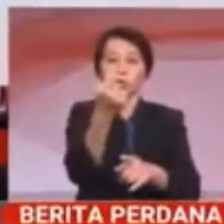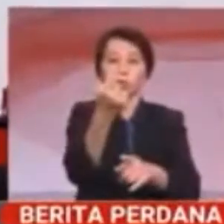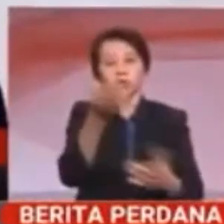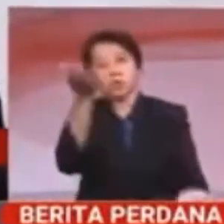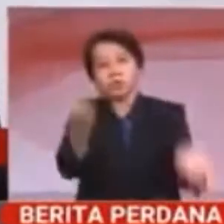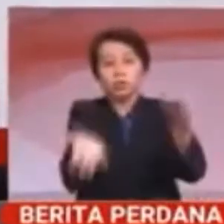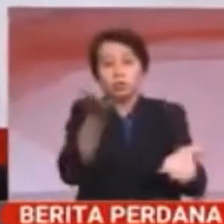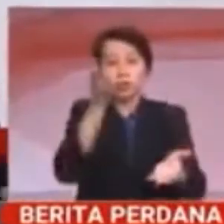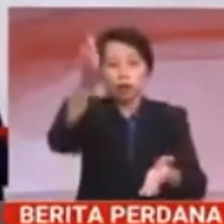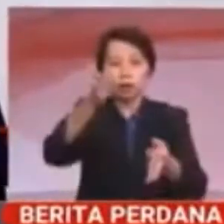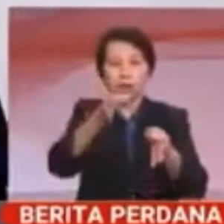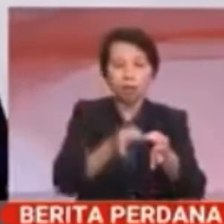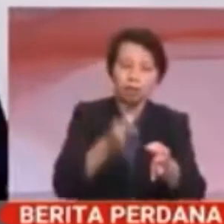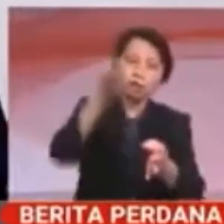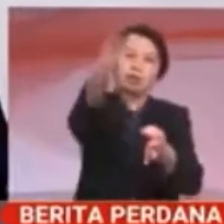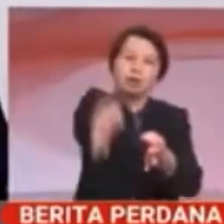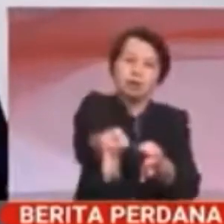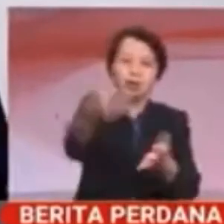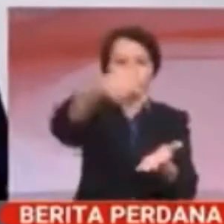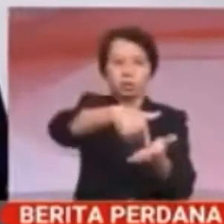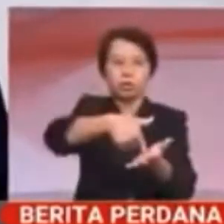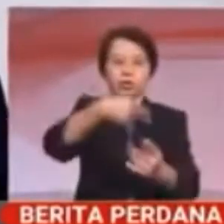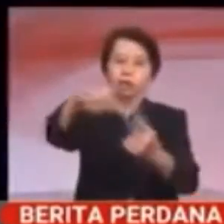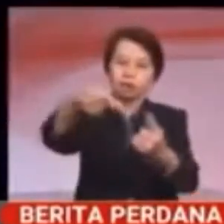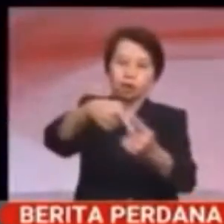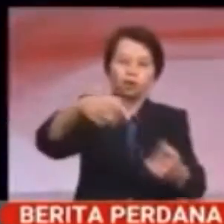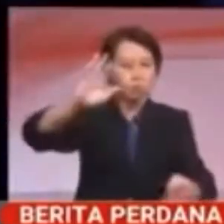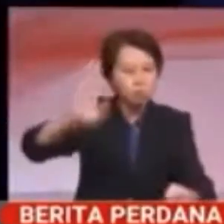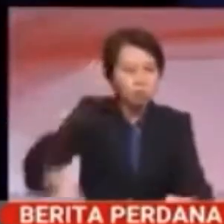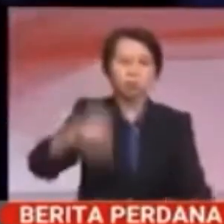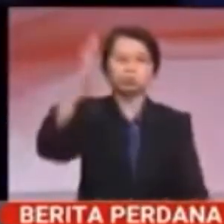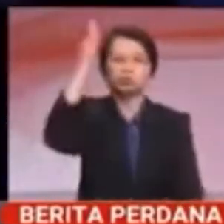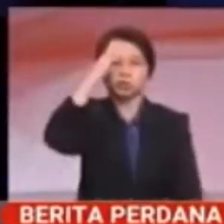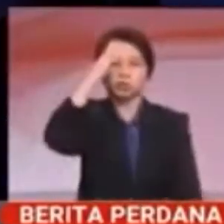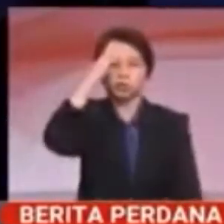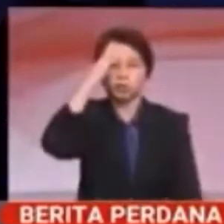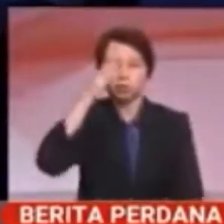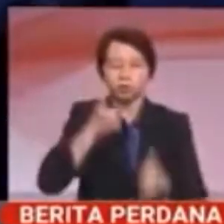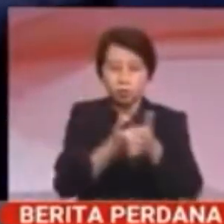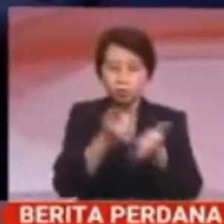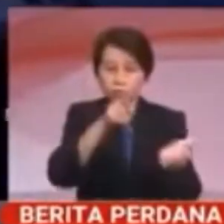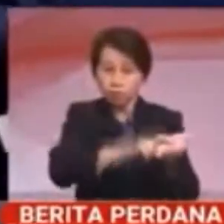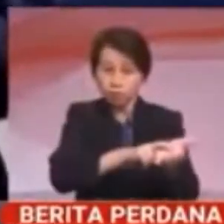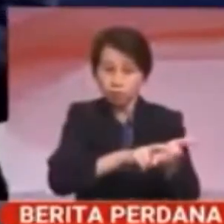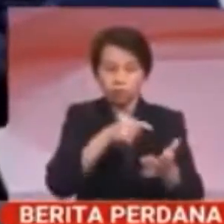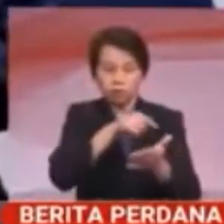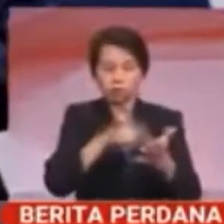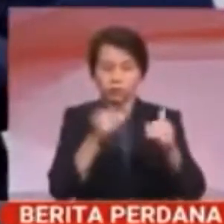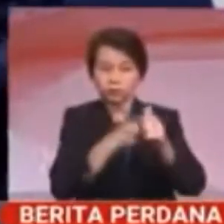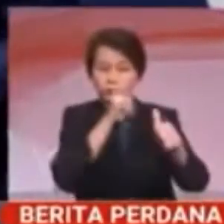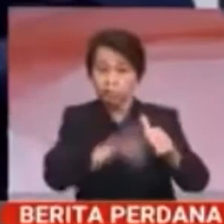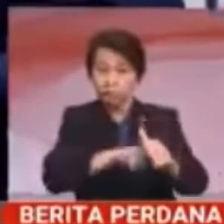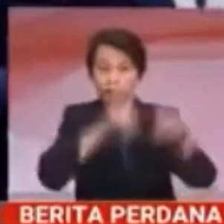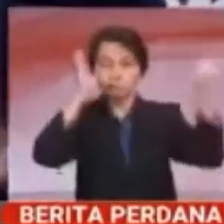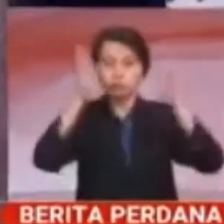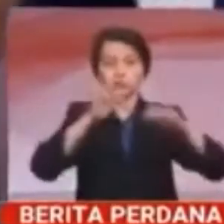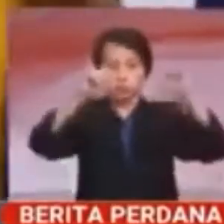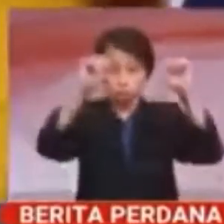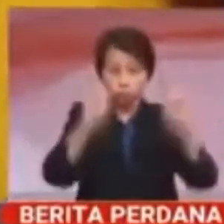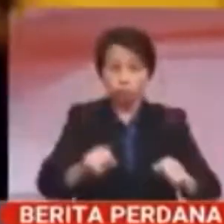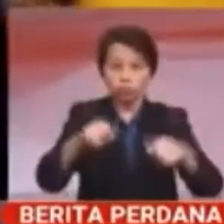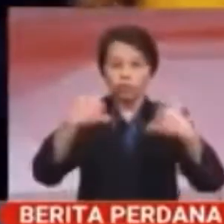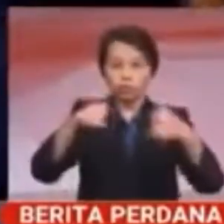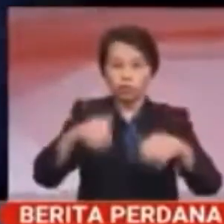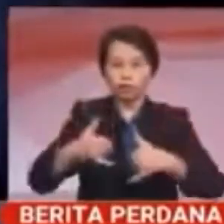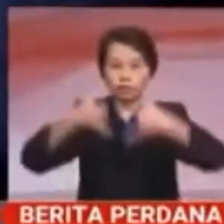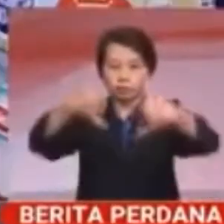berkemungkinan akan dipinda sekali lagi ke satu tarikh yang belum dimutamatkan. Berdasarkan rekod, ini kali pertama Malaysia layak beraksi di